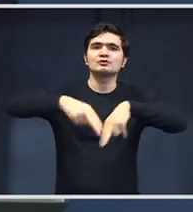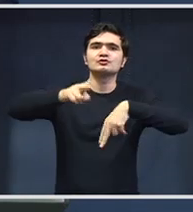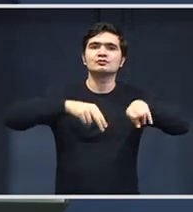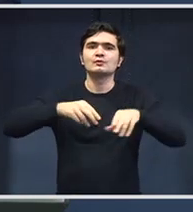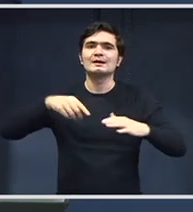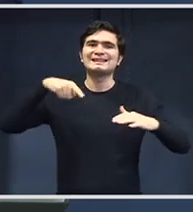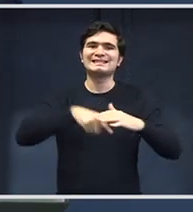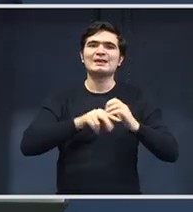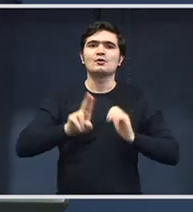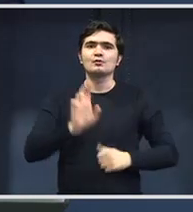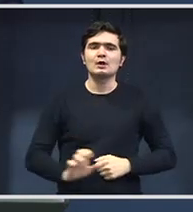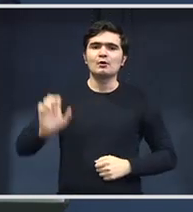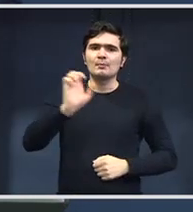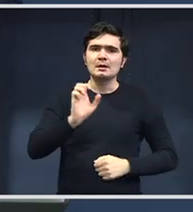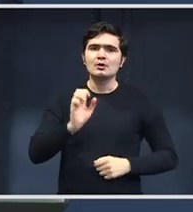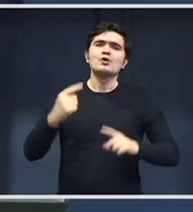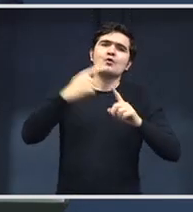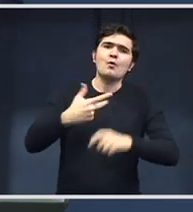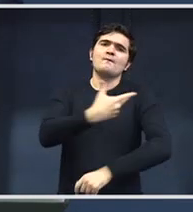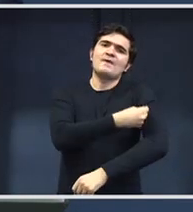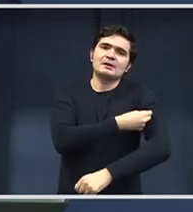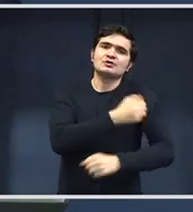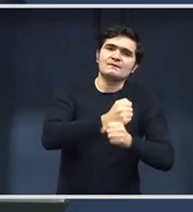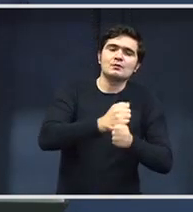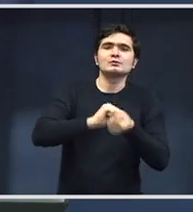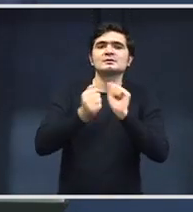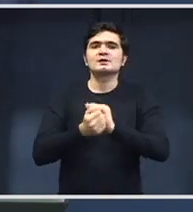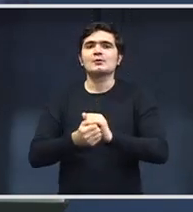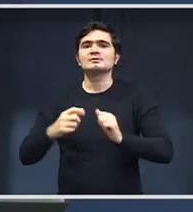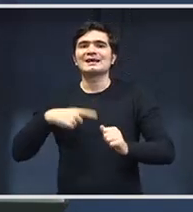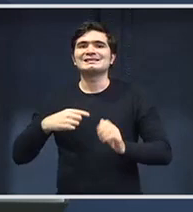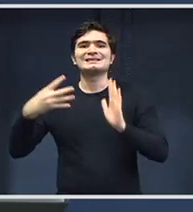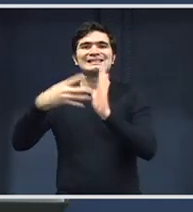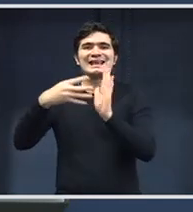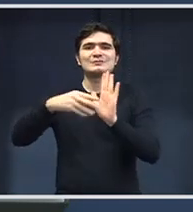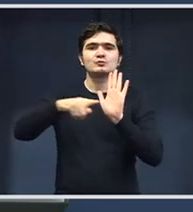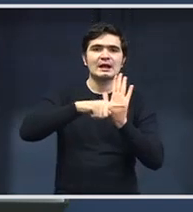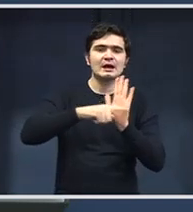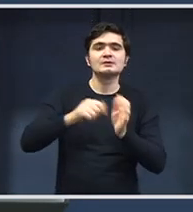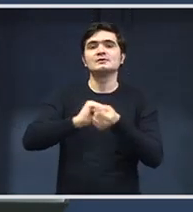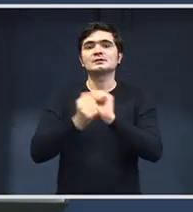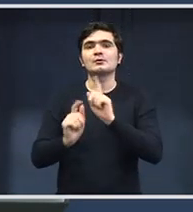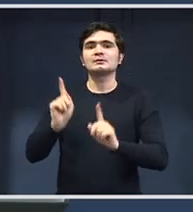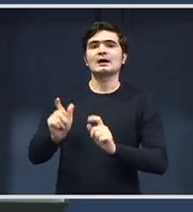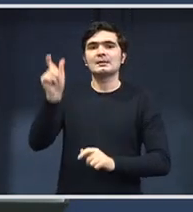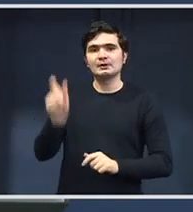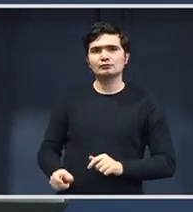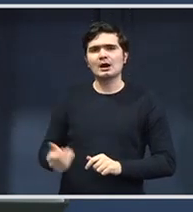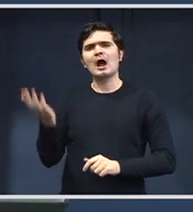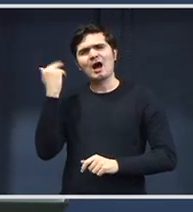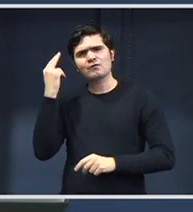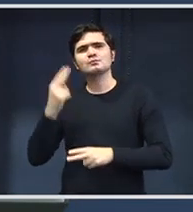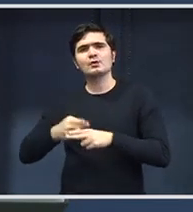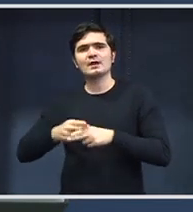Europene atât cu vaccinul, fie cu un test negativ sau dacă a avut COVID-19